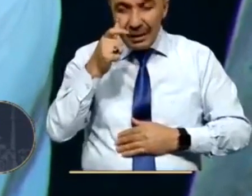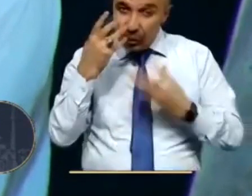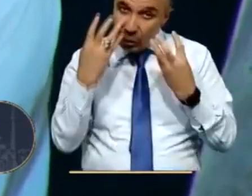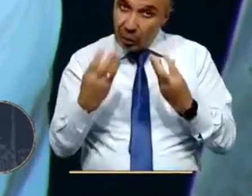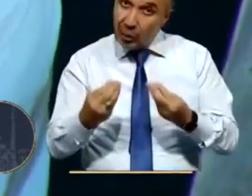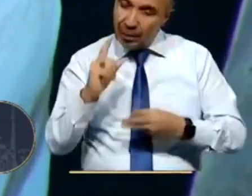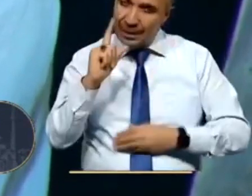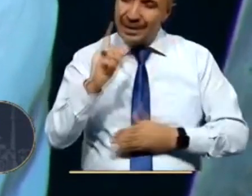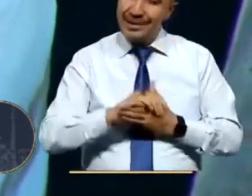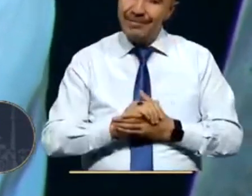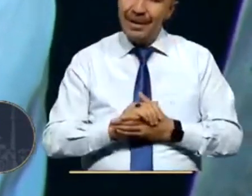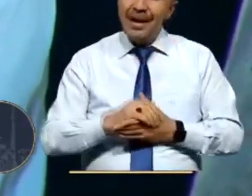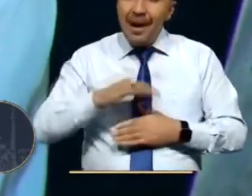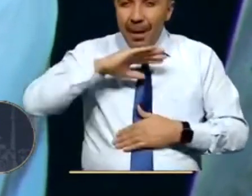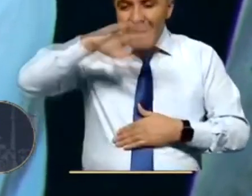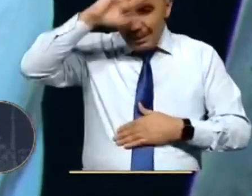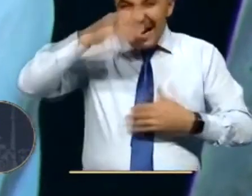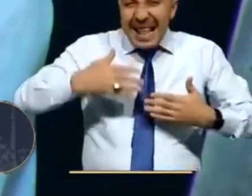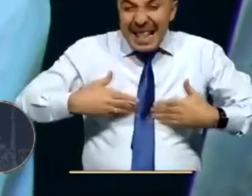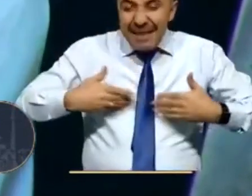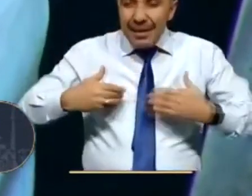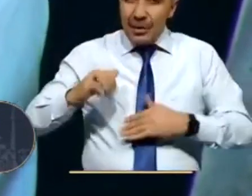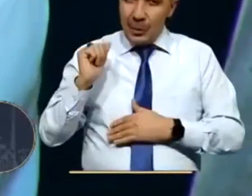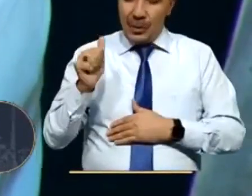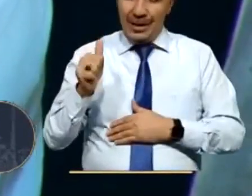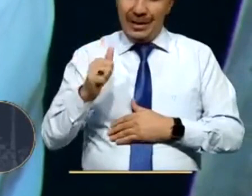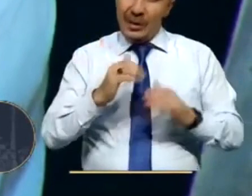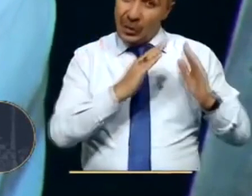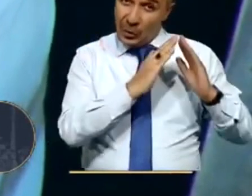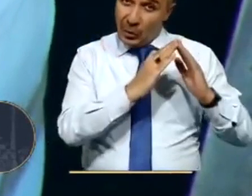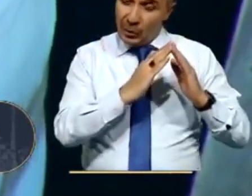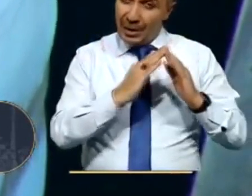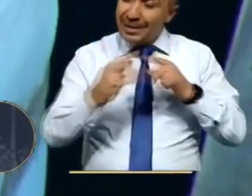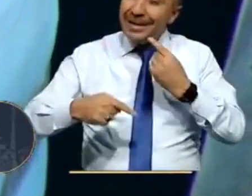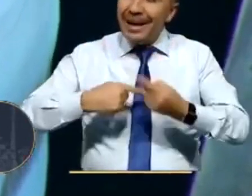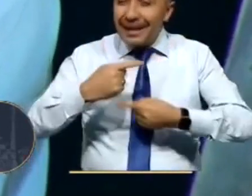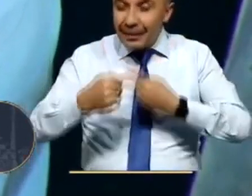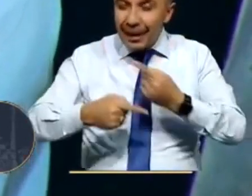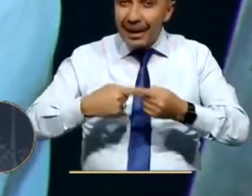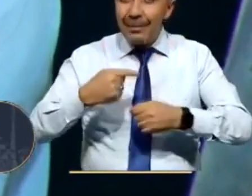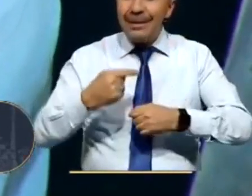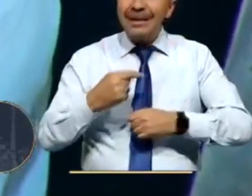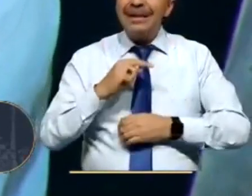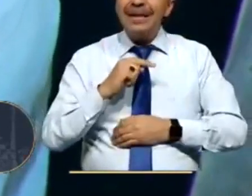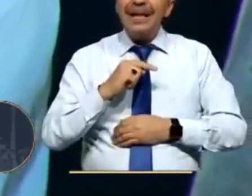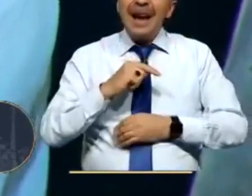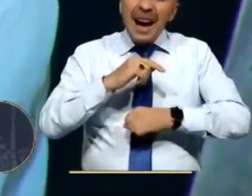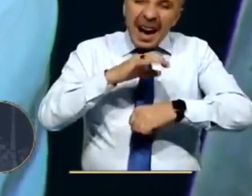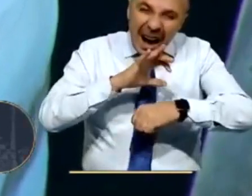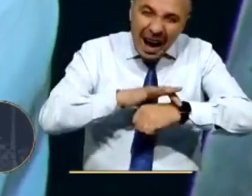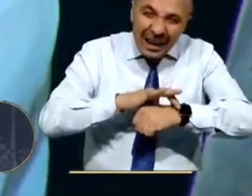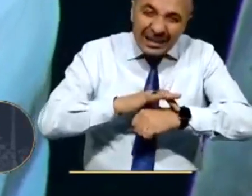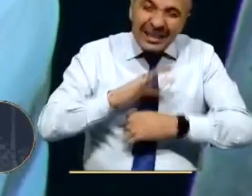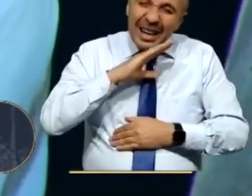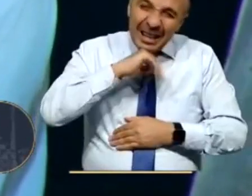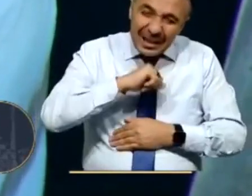Bayramlar sevinç günleridir. Komşularımızı, akrabalarımızı, hasta, yaşlı ve